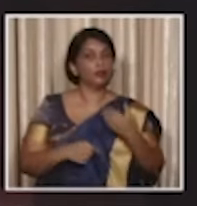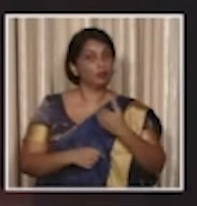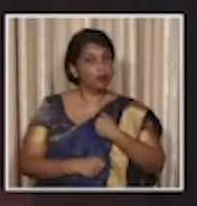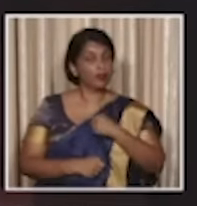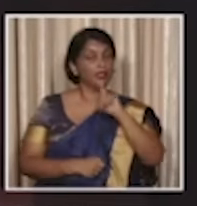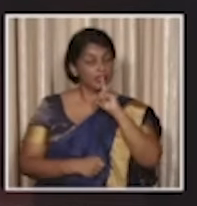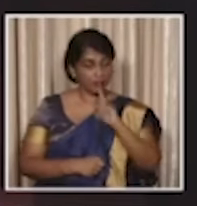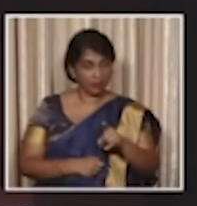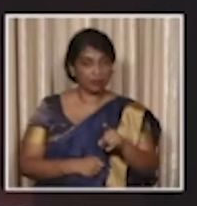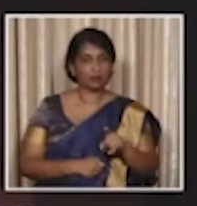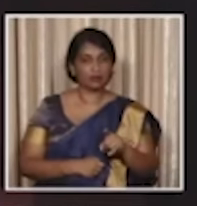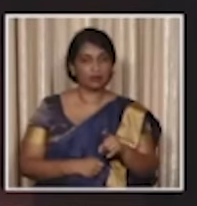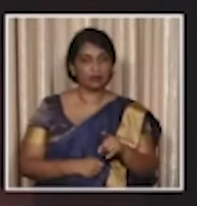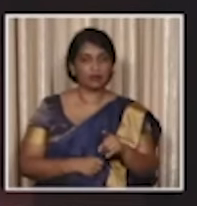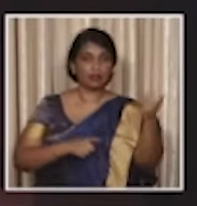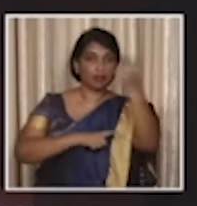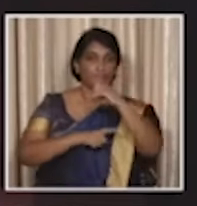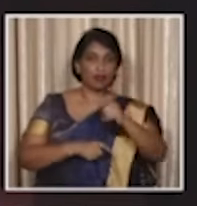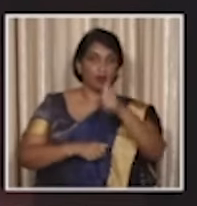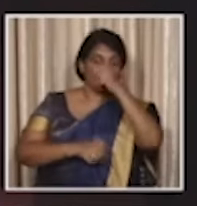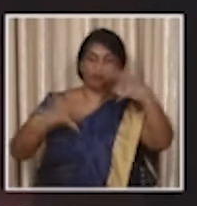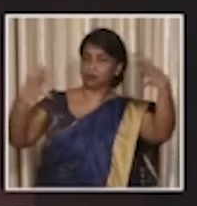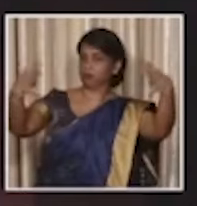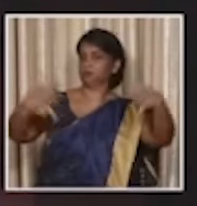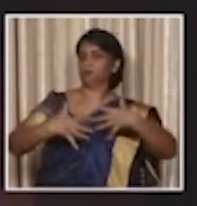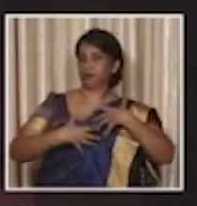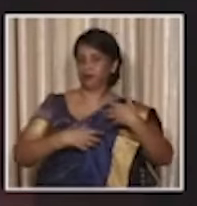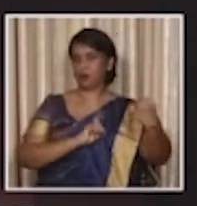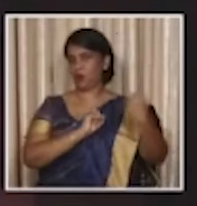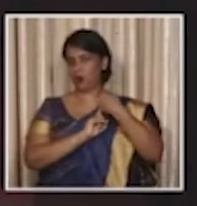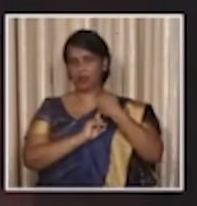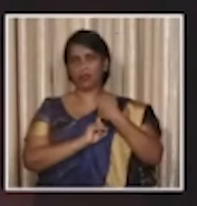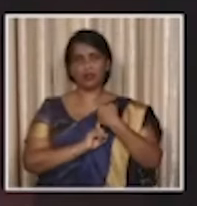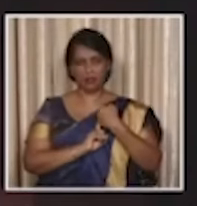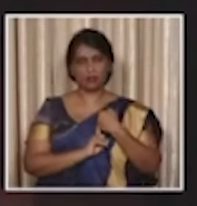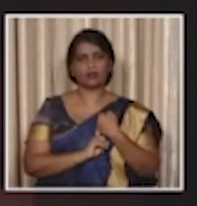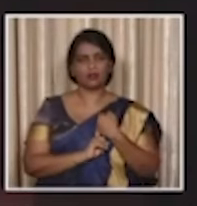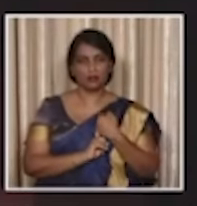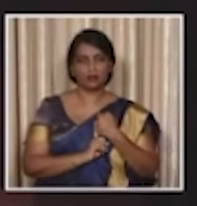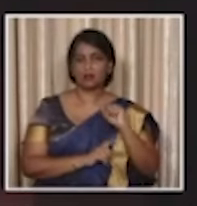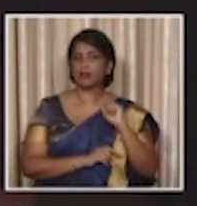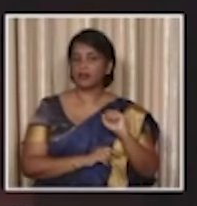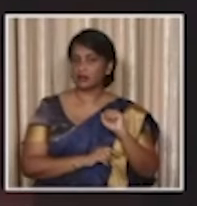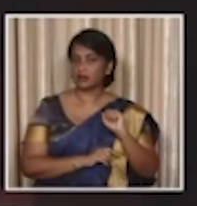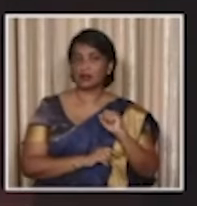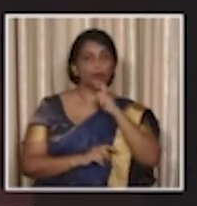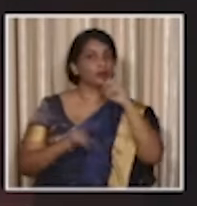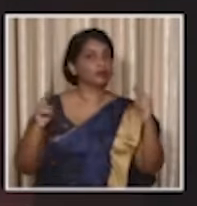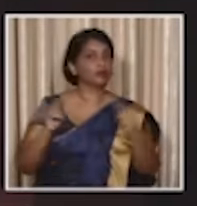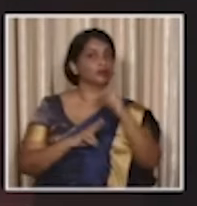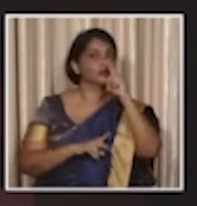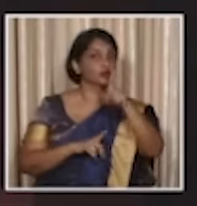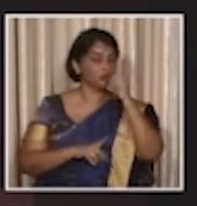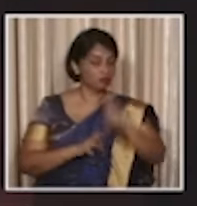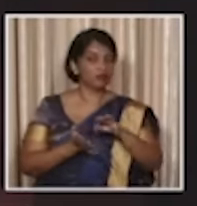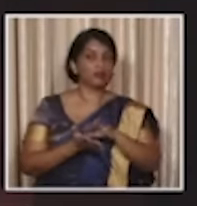කියවනකොට බුරුතු පිටින් හොරු ටිකාව මට ප්‍රහාරෙල්ල කරා. ඇයි? ශ්‍රේෂ්ඨාධිකරණ